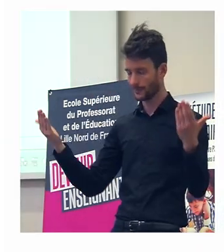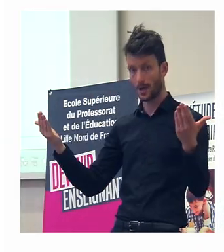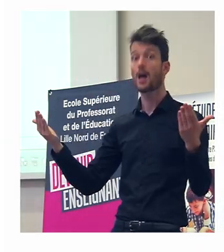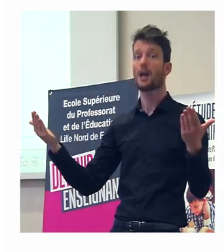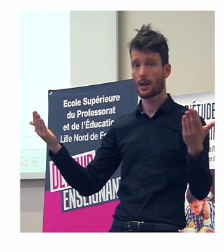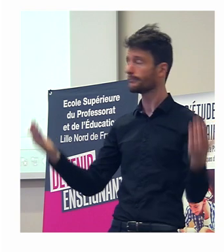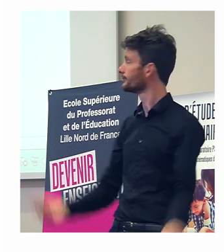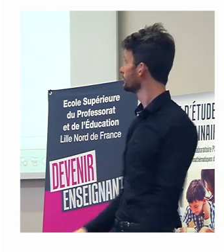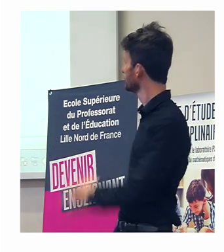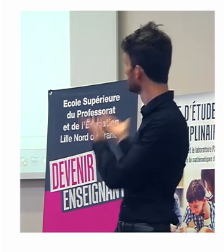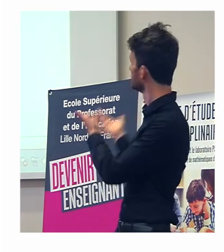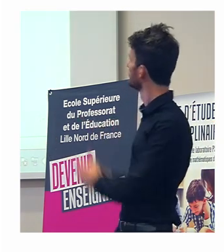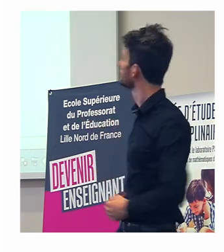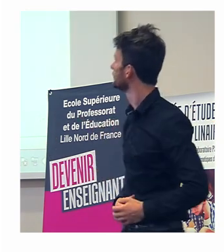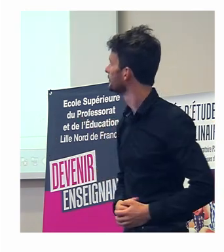On avait